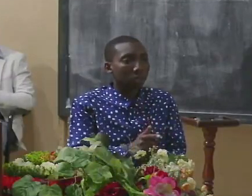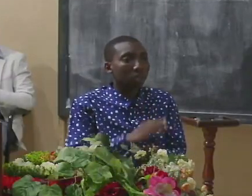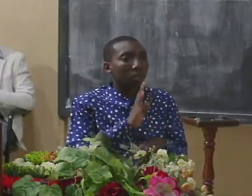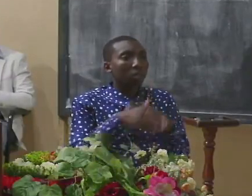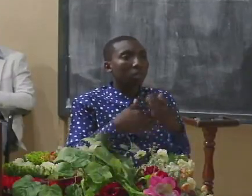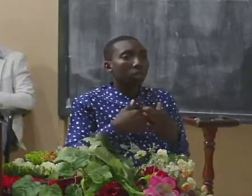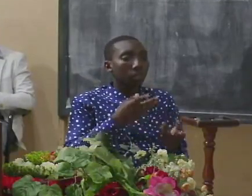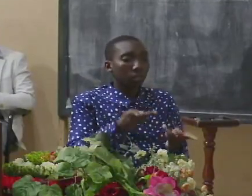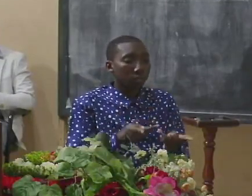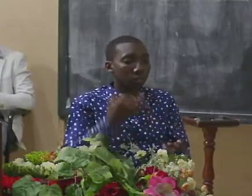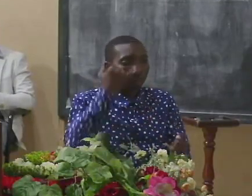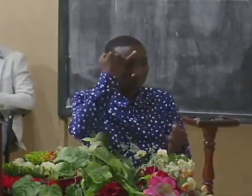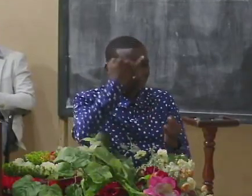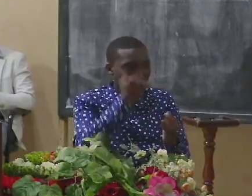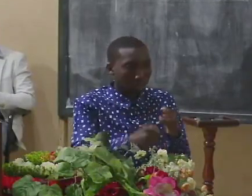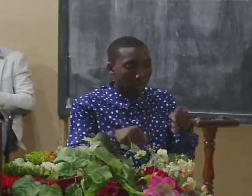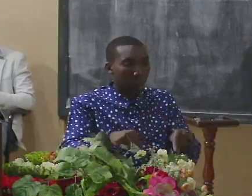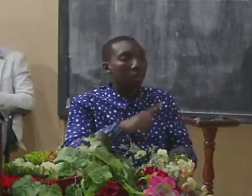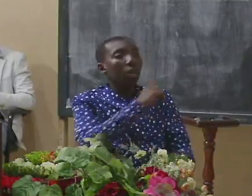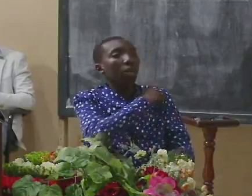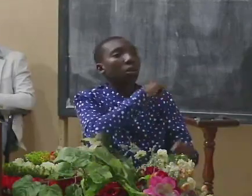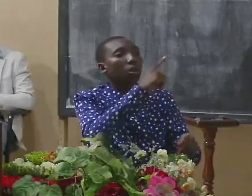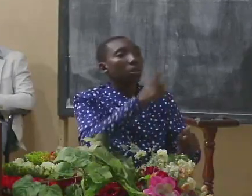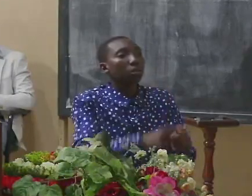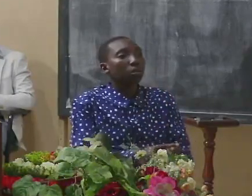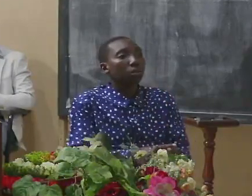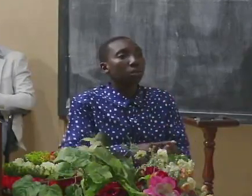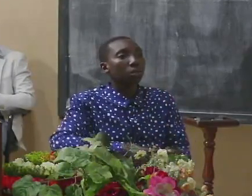Alors son contrat ici à Goma a pris fin.